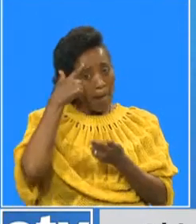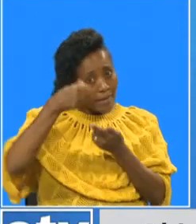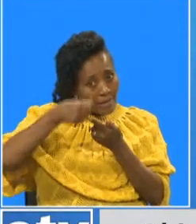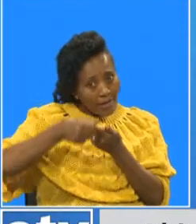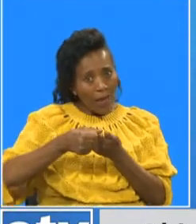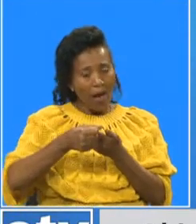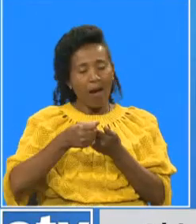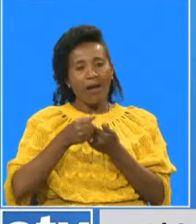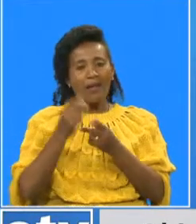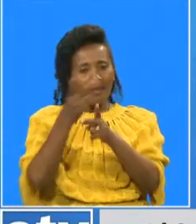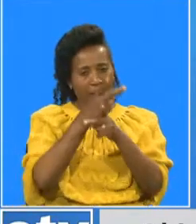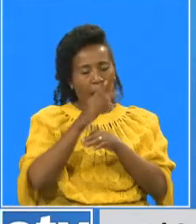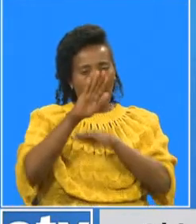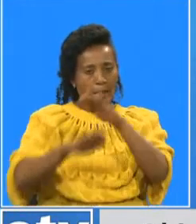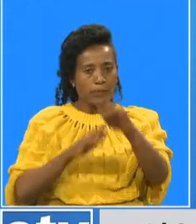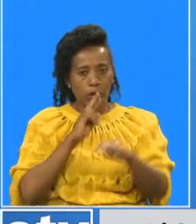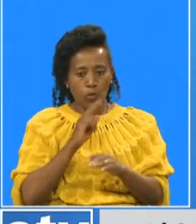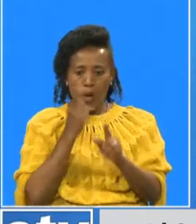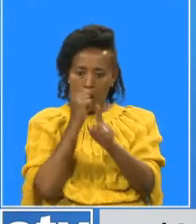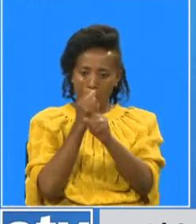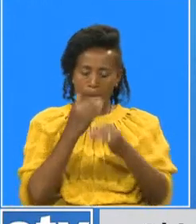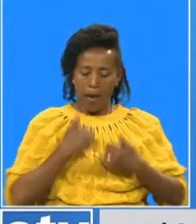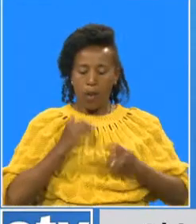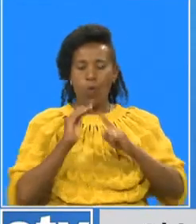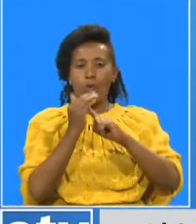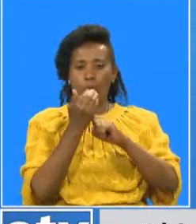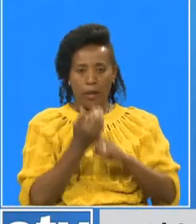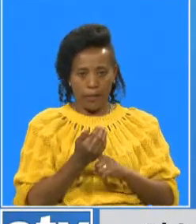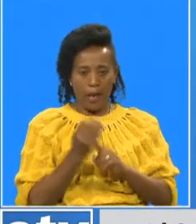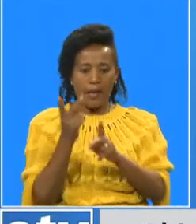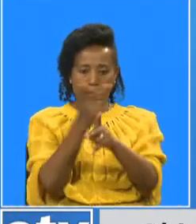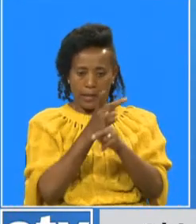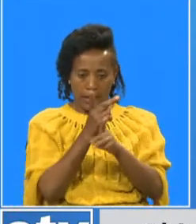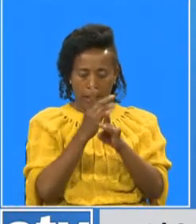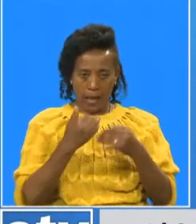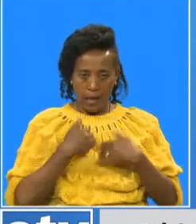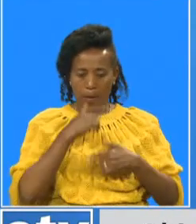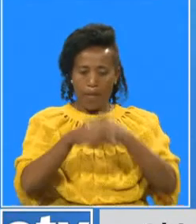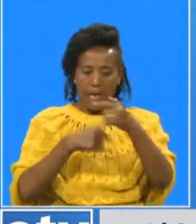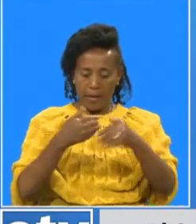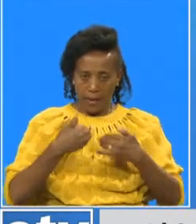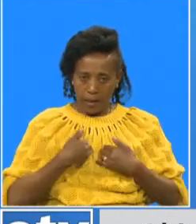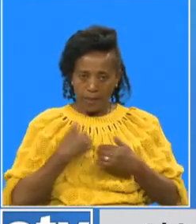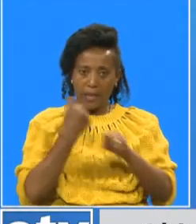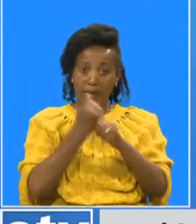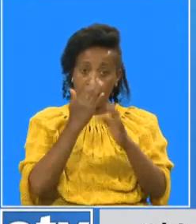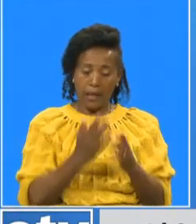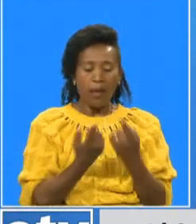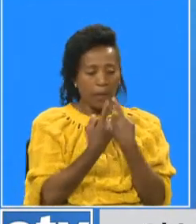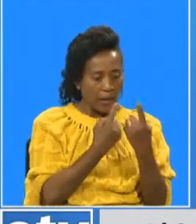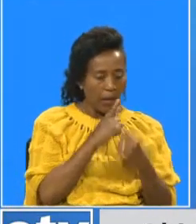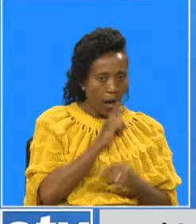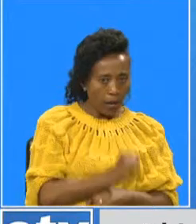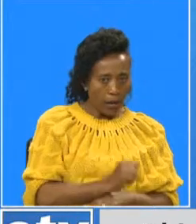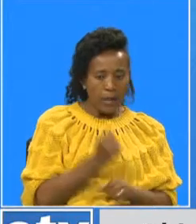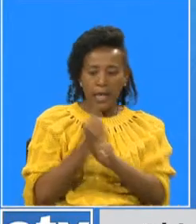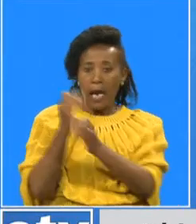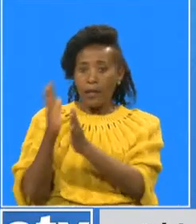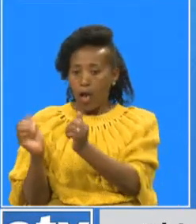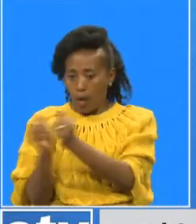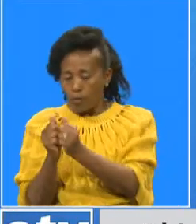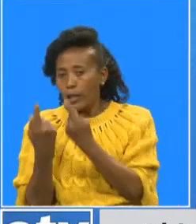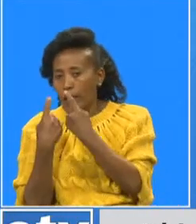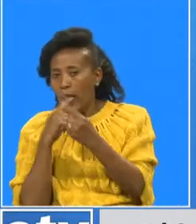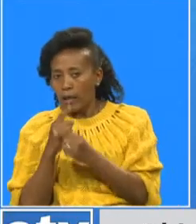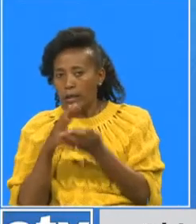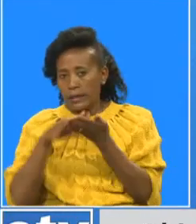ማሳሰቢያዎችንና አንዳንድ የጥንቃቄ እርምጃዎችን አግባብ ባለው ሁኔታ ጥንቃቄ ባለበት መሄድ እንዳለባቸው ከአሰሪም ጋር እንነጋገራለን፣ ከሰራተኛውም ጋር